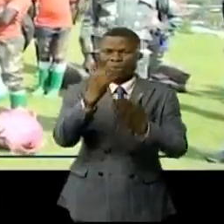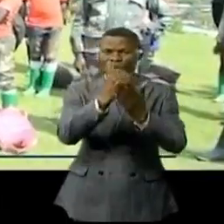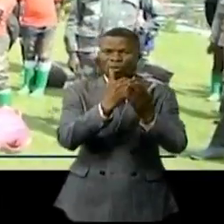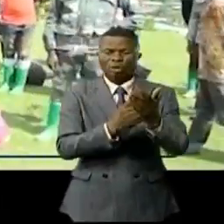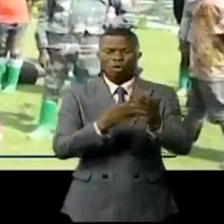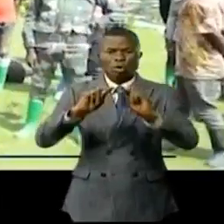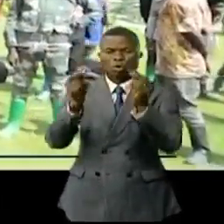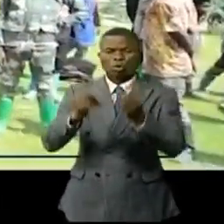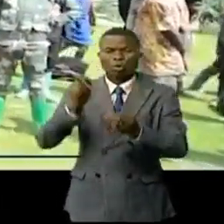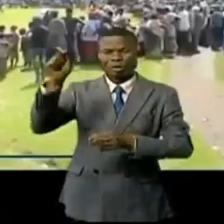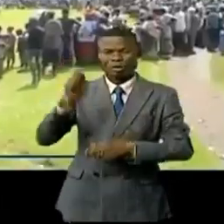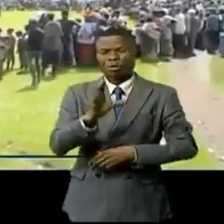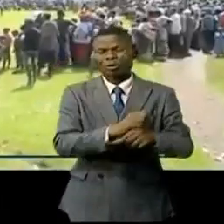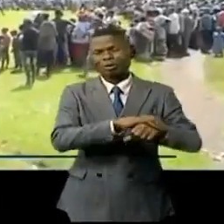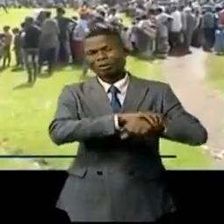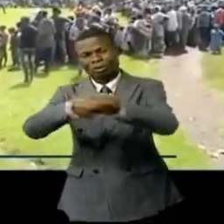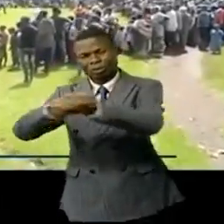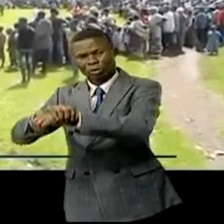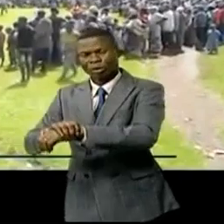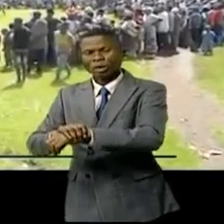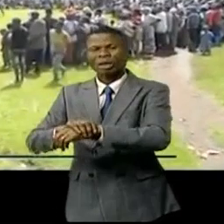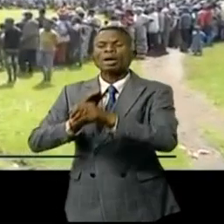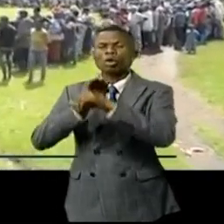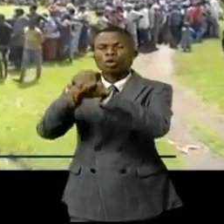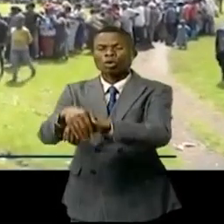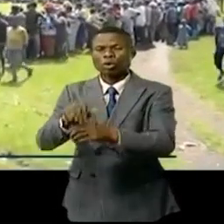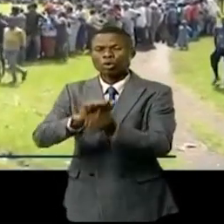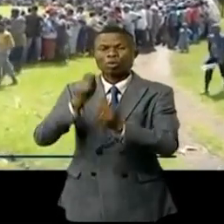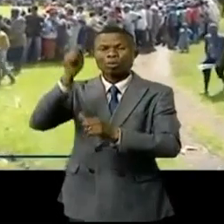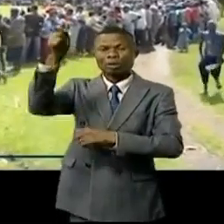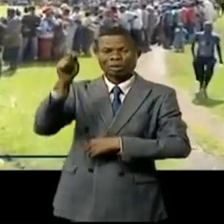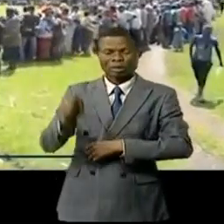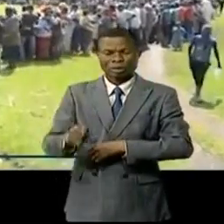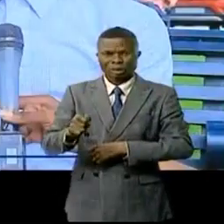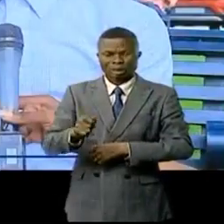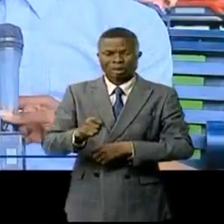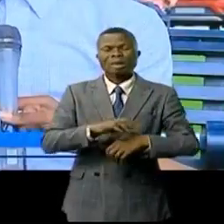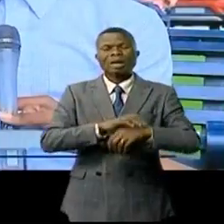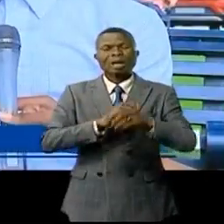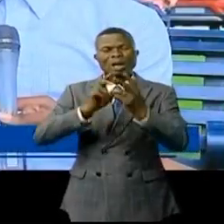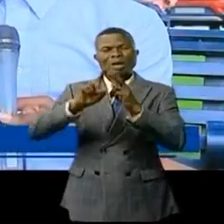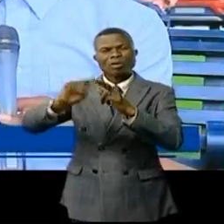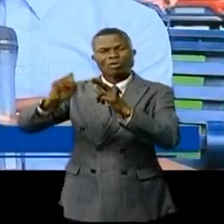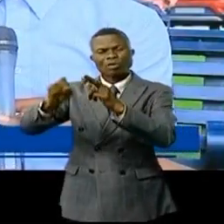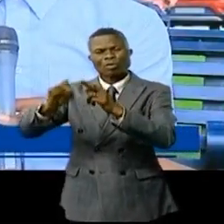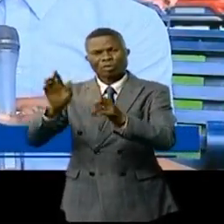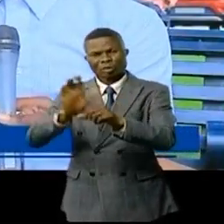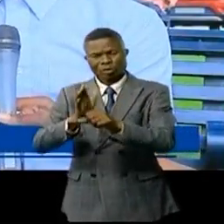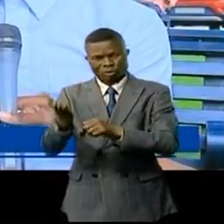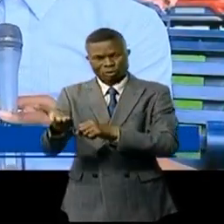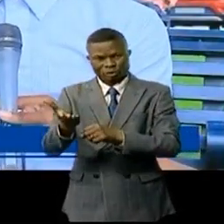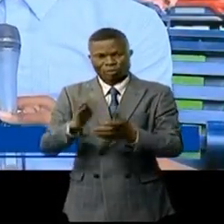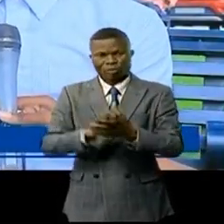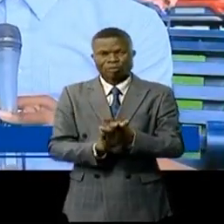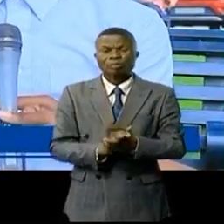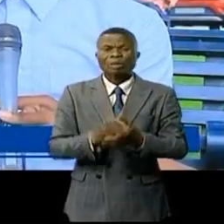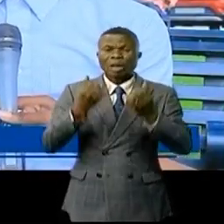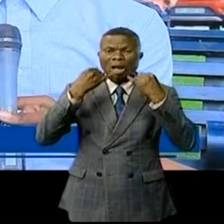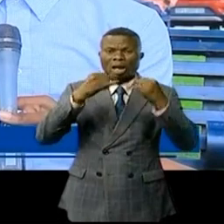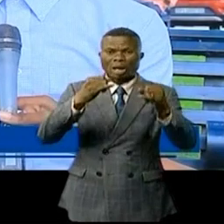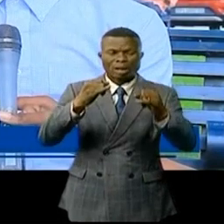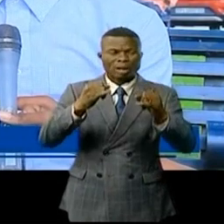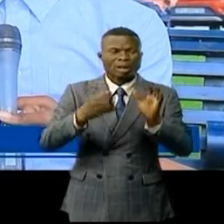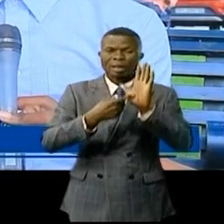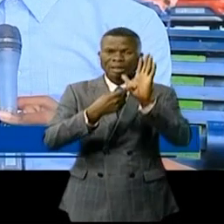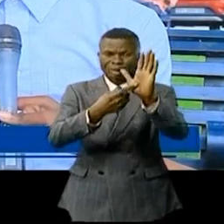groupes armés pour participer en tant que combattants, porteurs et escortes. Jusque-là, nous avions écrit un petit rapport qui montre